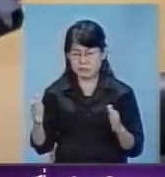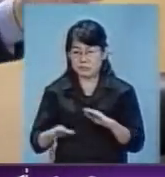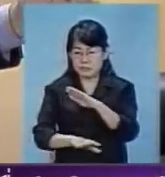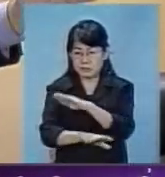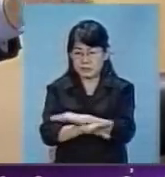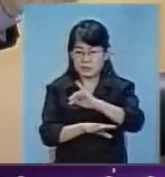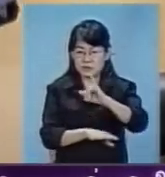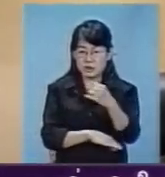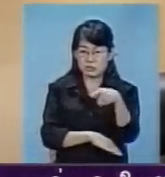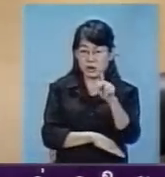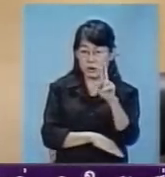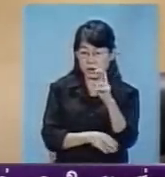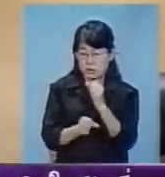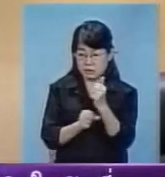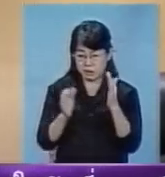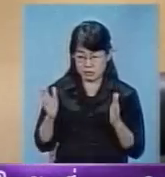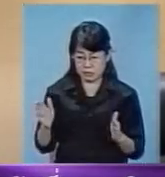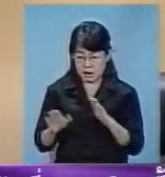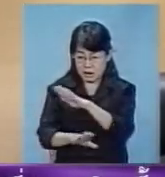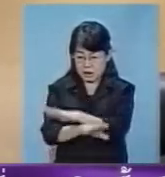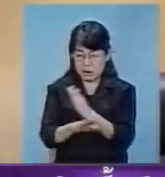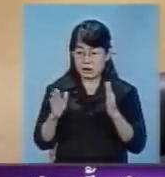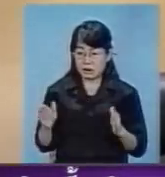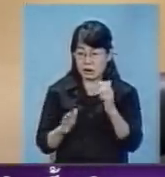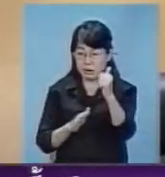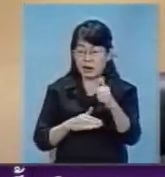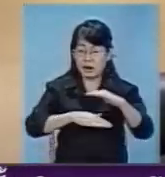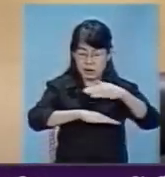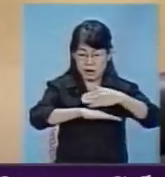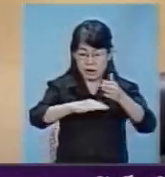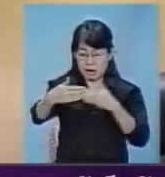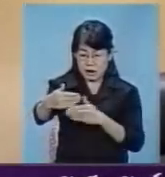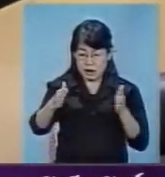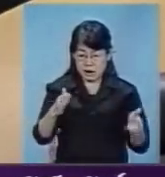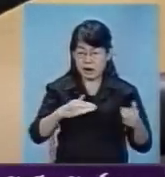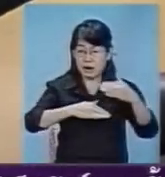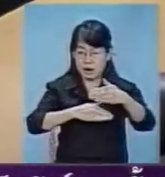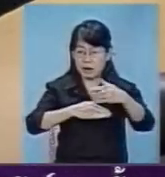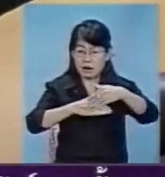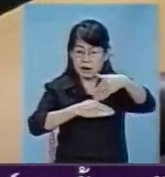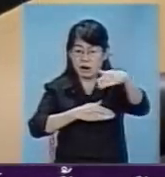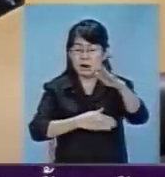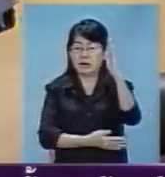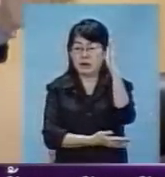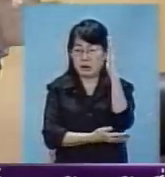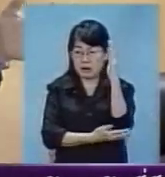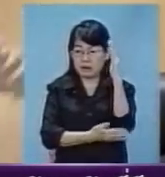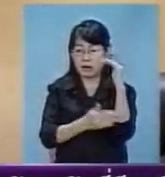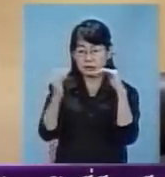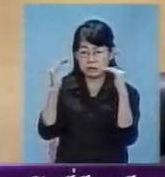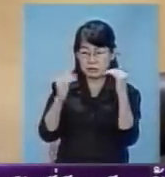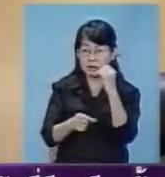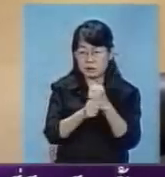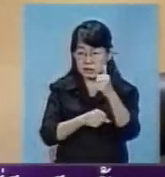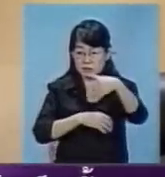กจอบประต้ได้ไหมแล้ด้านโ่ก็ขอจากสีแกขอกวัวอนุสาวิีประชาคตทำไมขอต fırคา